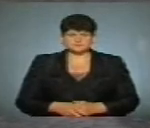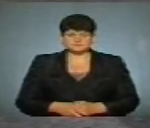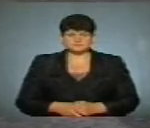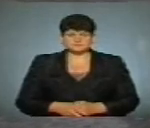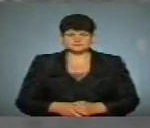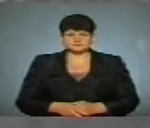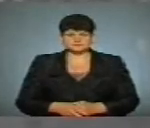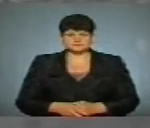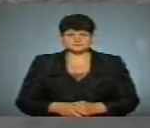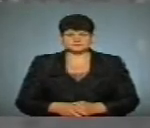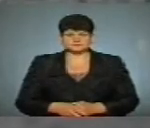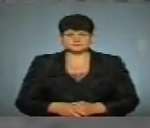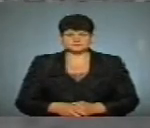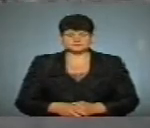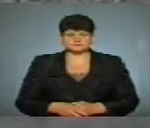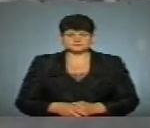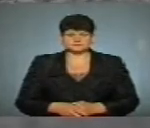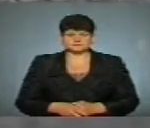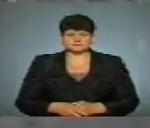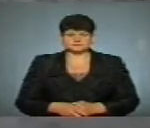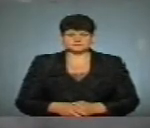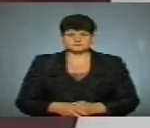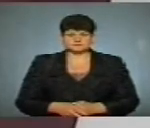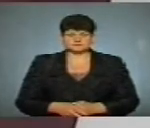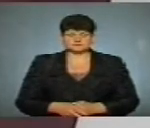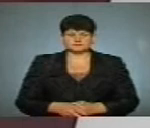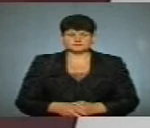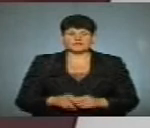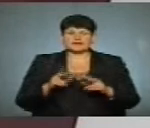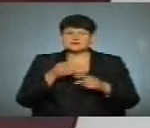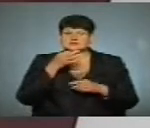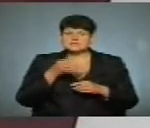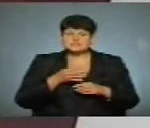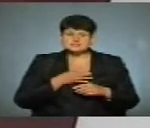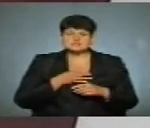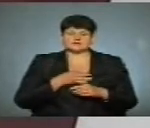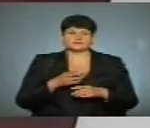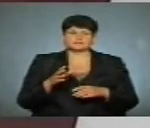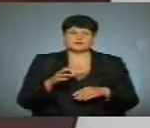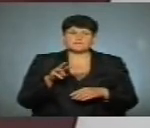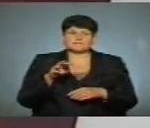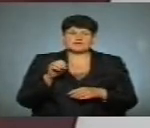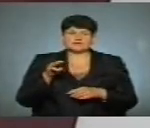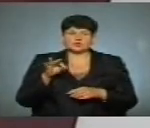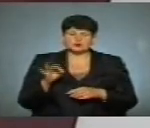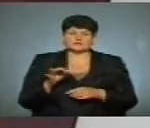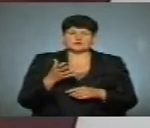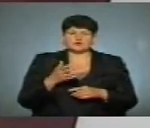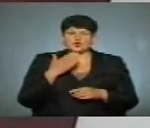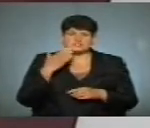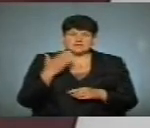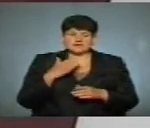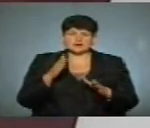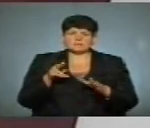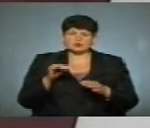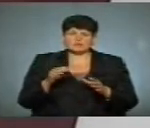Андрій Прокопів, Оксана Галіяш. Новини на Суспільному. Тернопільщина. Як нам повідомила метеорологиня Оксана Озимків, востання пилова буря